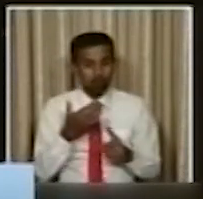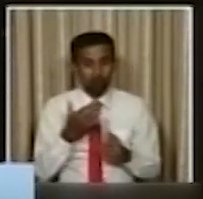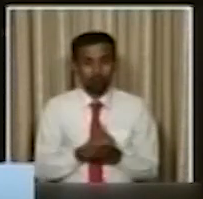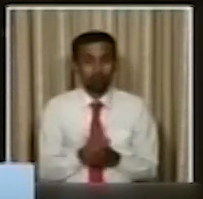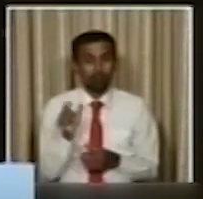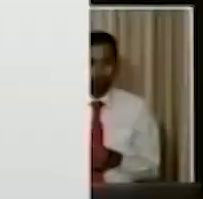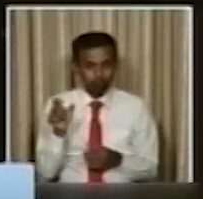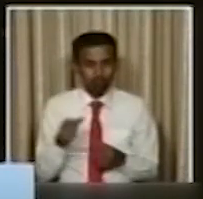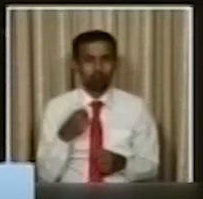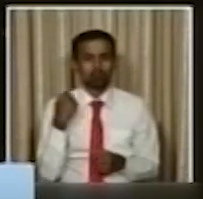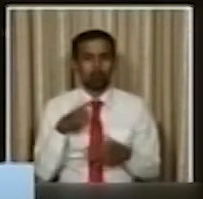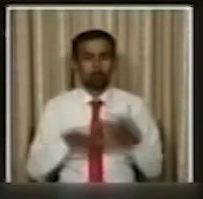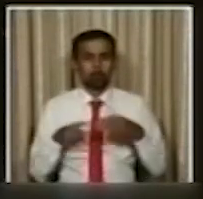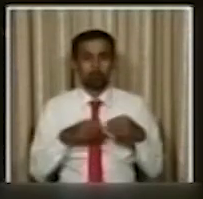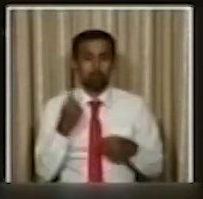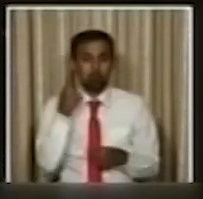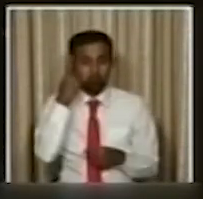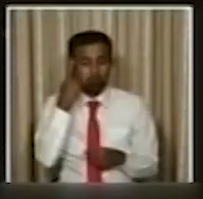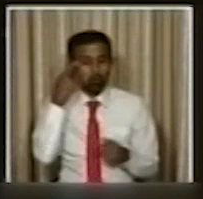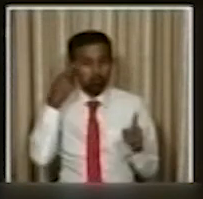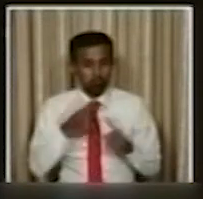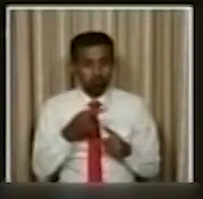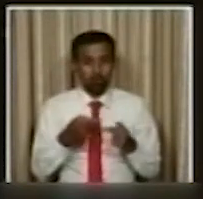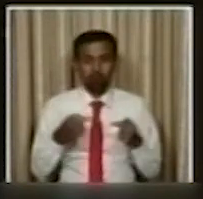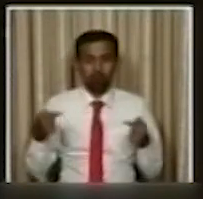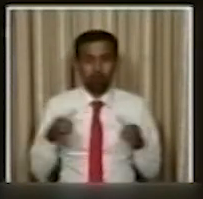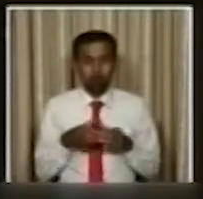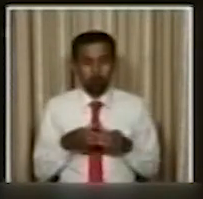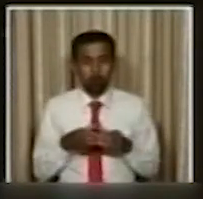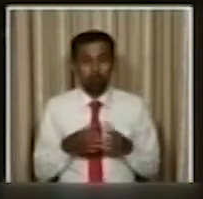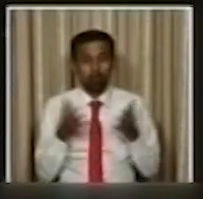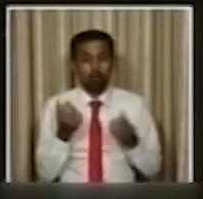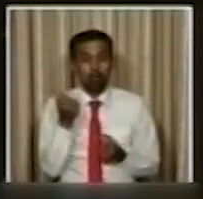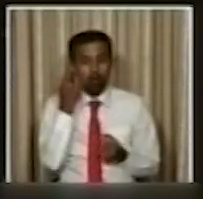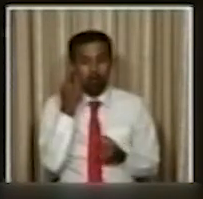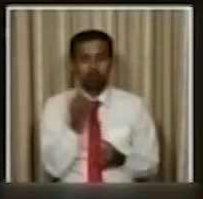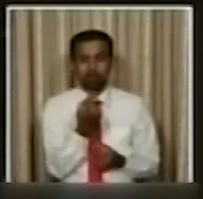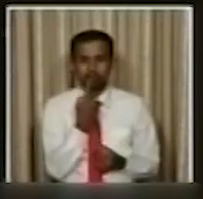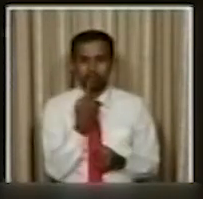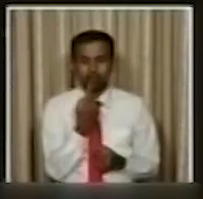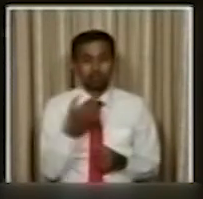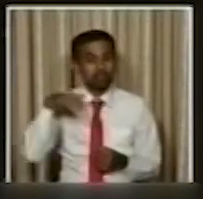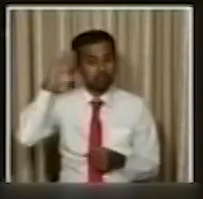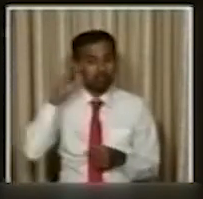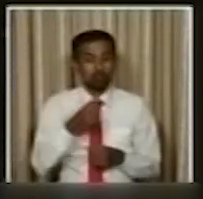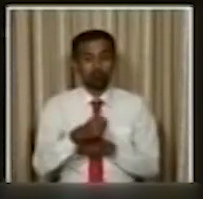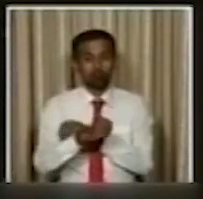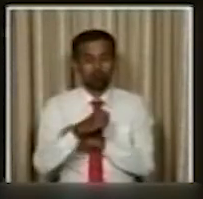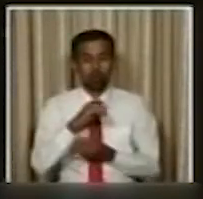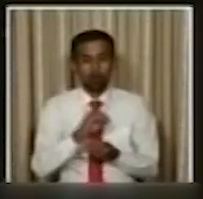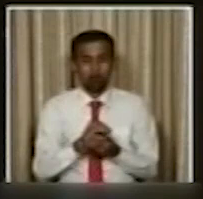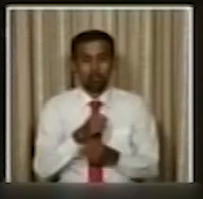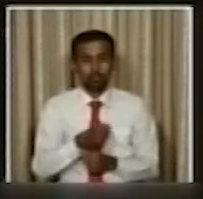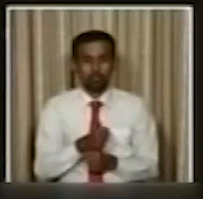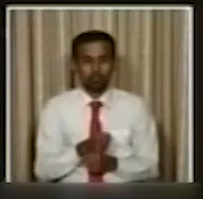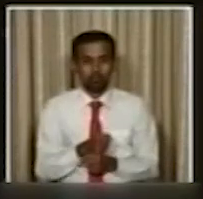கட்சியிலிருந்து அவர் கூறி வந்தார். அவர் கூறிய விடயங்கள் அன்றிருந்த அரசாங்கம் சரிவர அதனை செவி சாய்க்கவில்லை அல்லது செவி சாய்க்கக்கூடிய ஒரு தருணத்திற்கு வருகிற போது